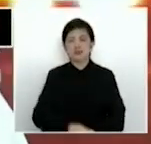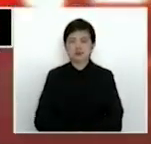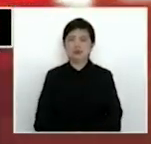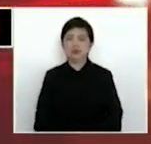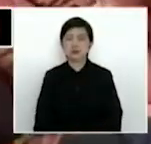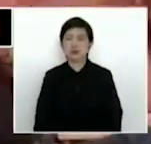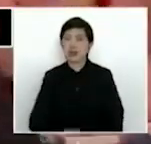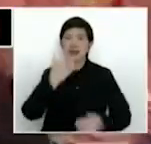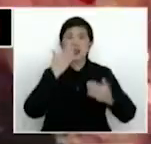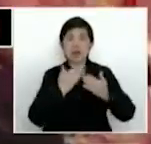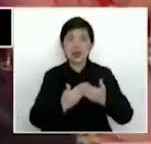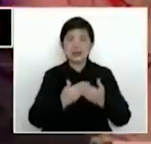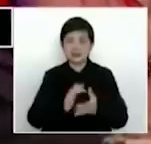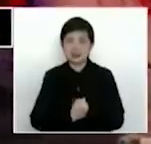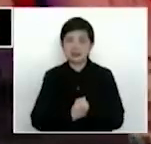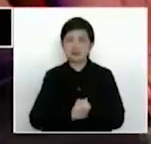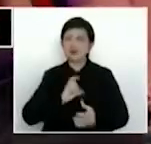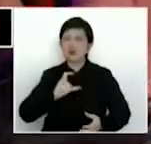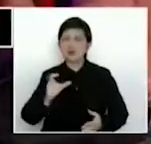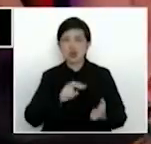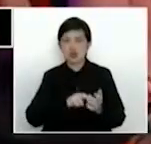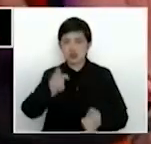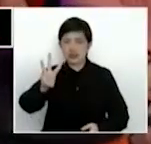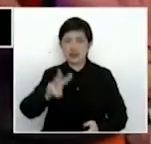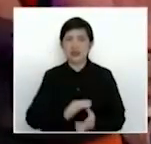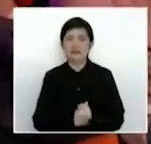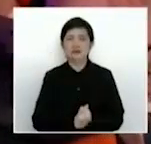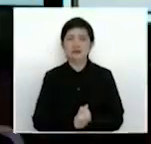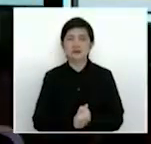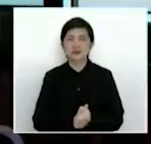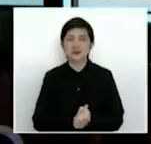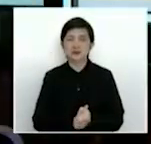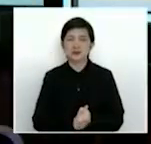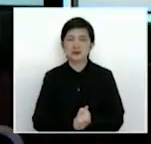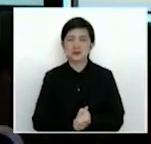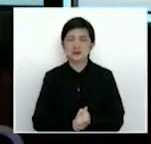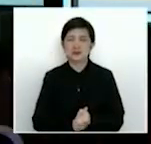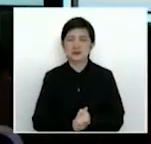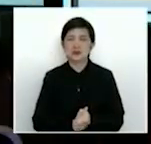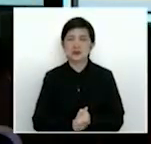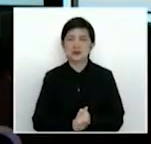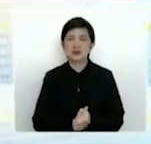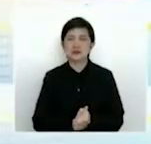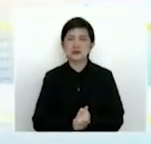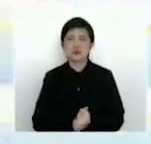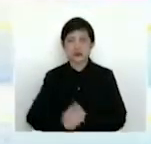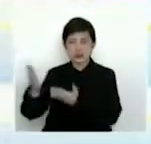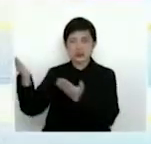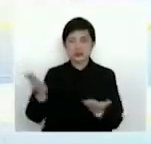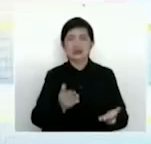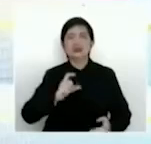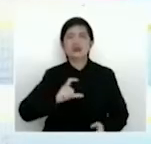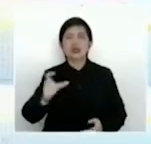ik terima kasihalon Gubernur nomor urut dan berikutnya saya akan mempersilakan